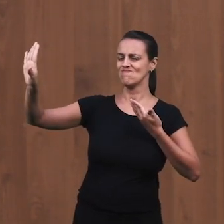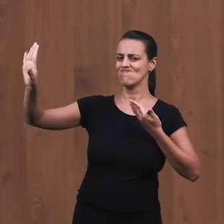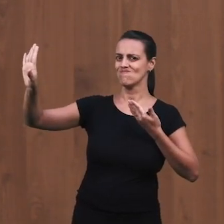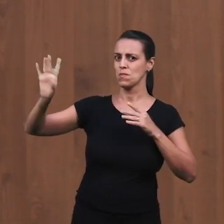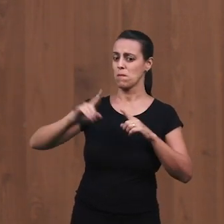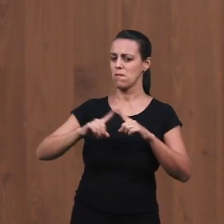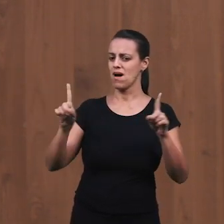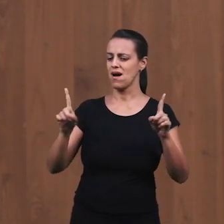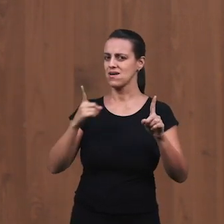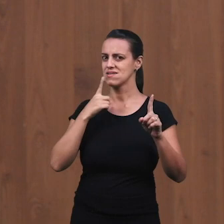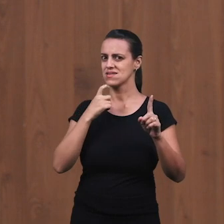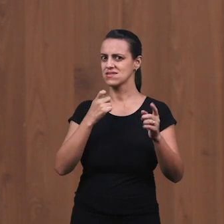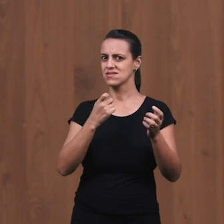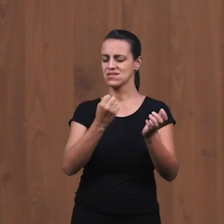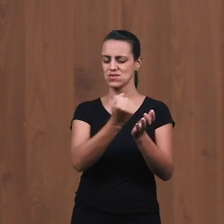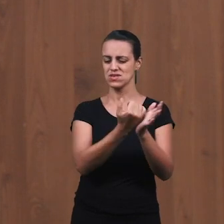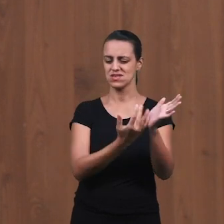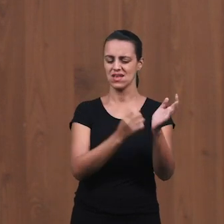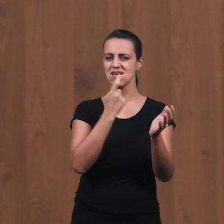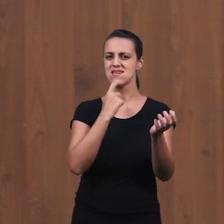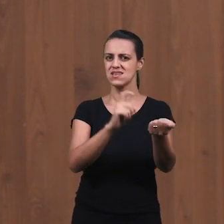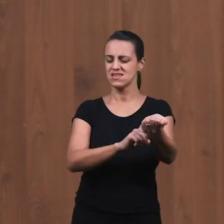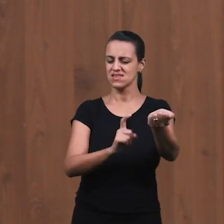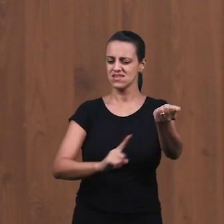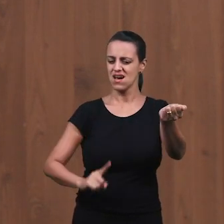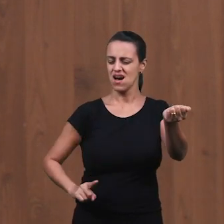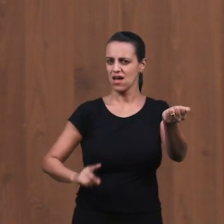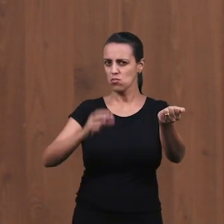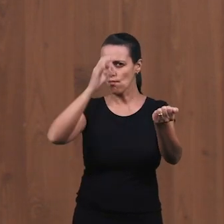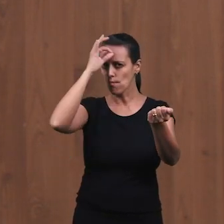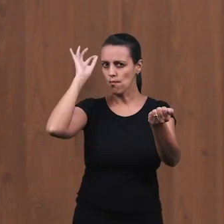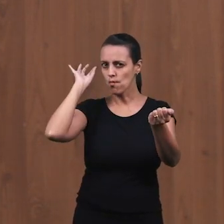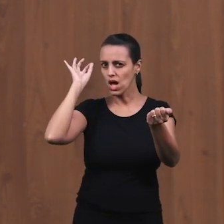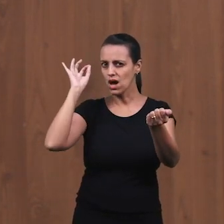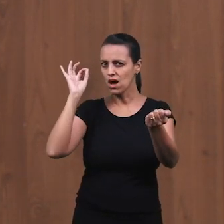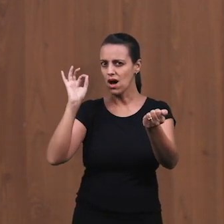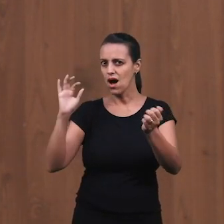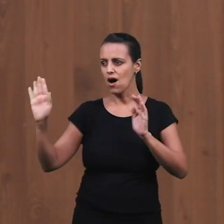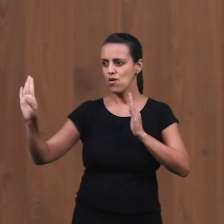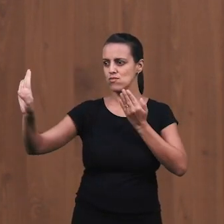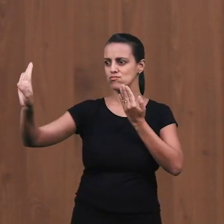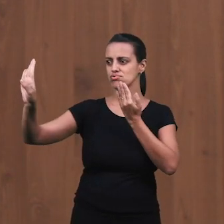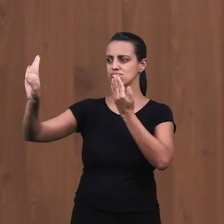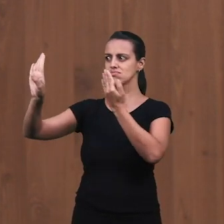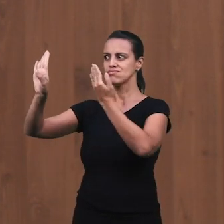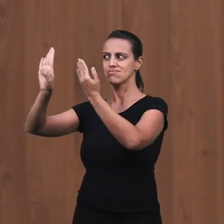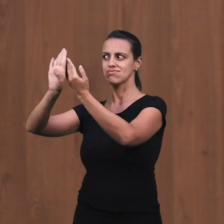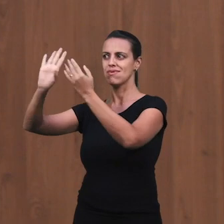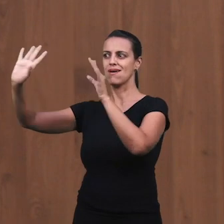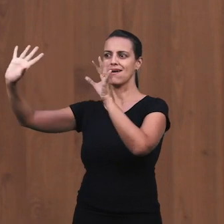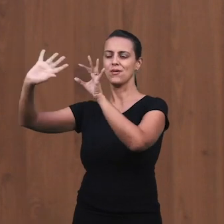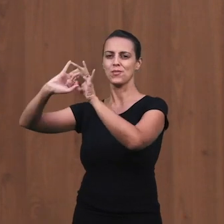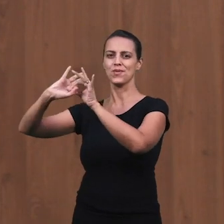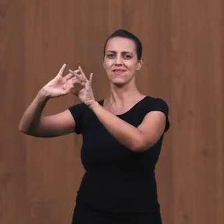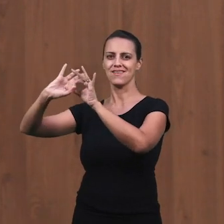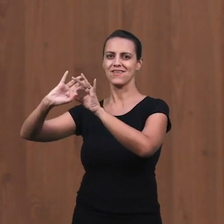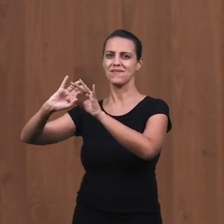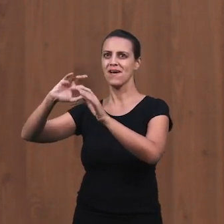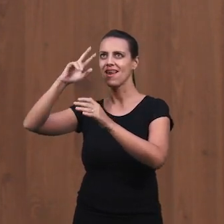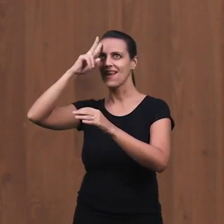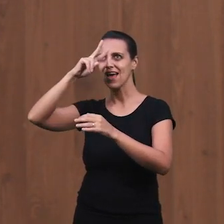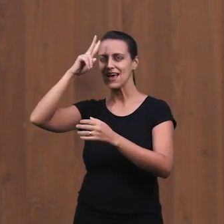mais que le sang innocent approche l'homme de Dieu, apporte la